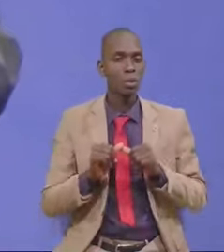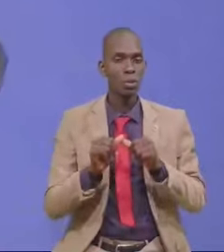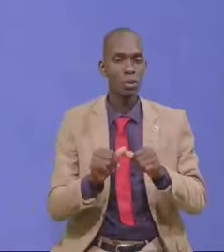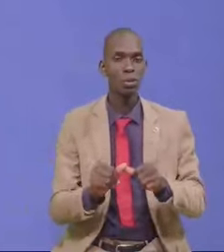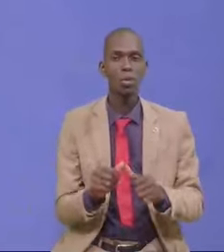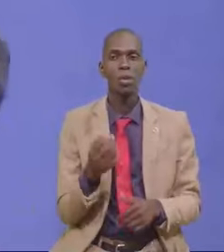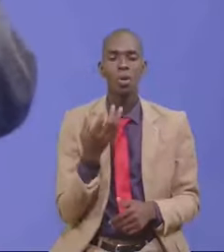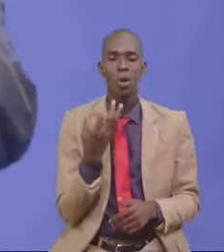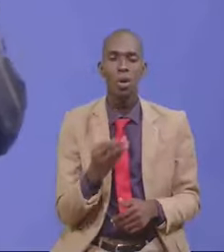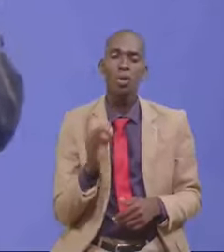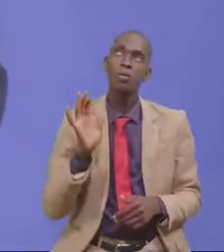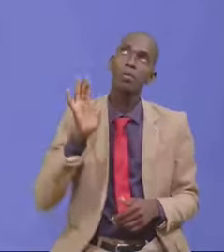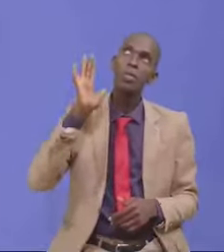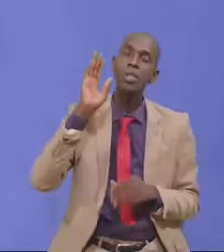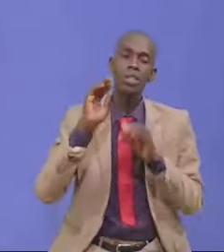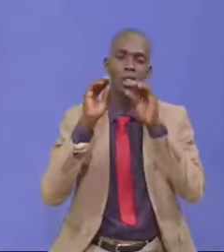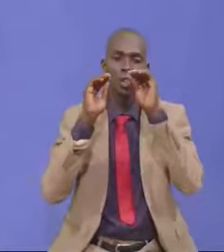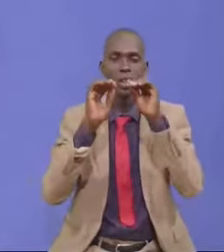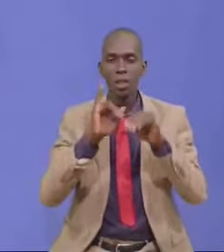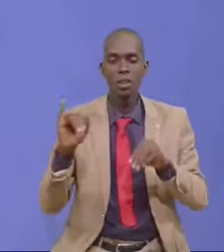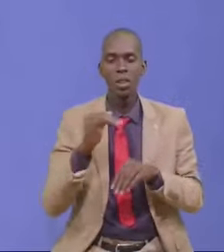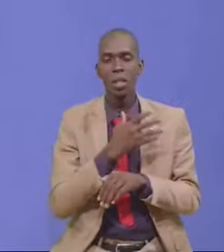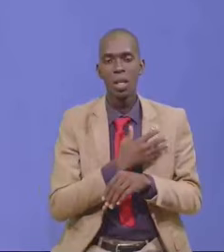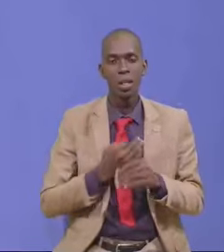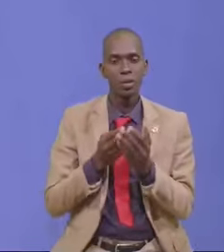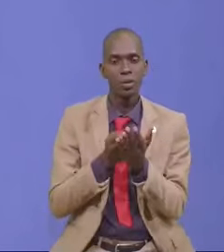La perpétuité de son enseignement et de sa vérité.